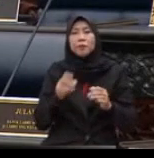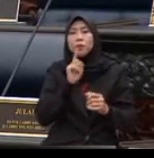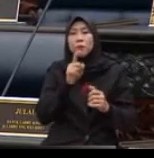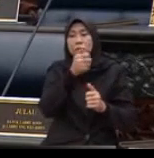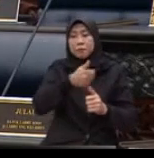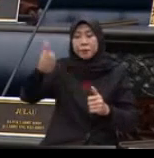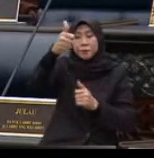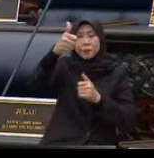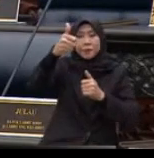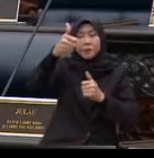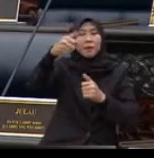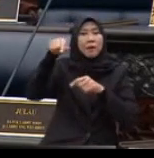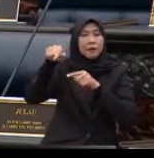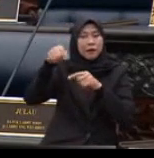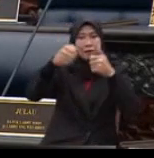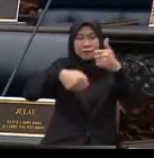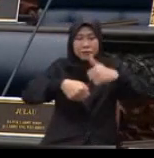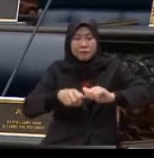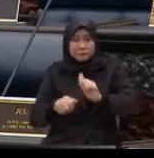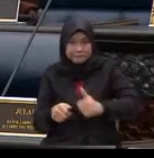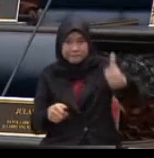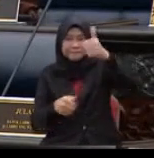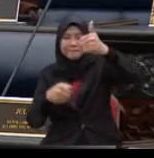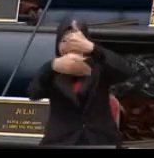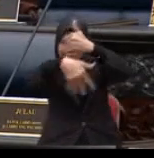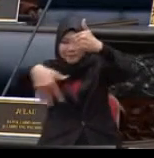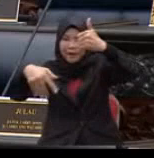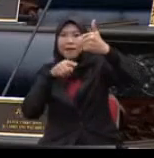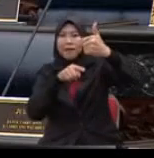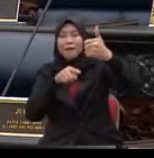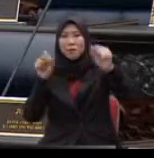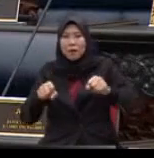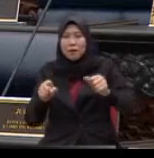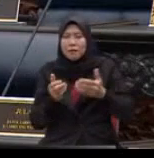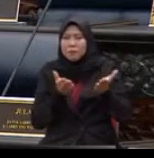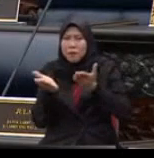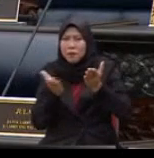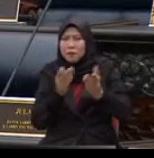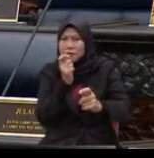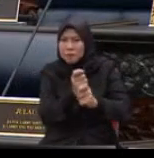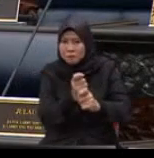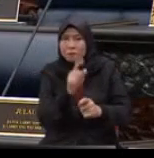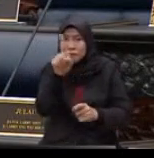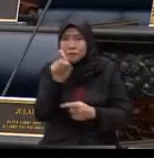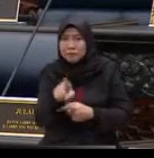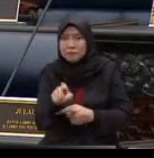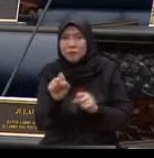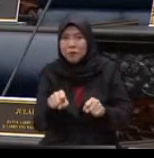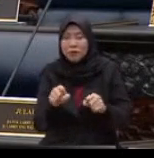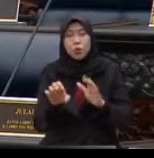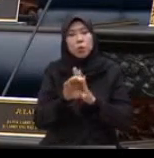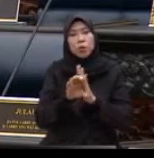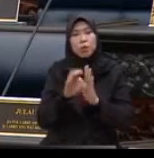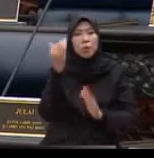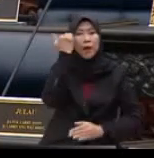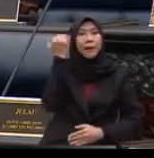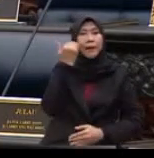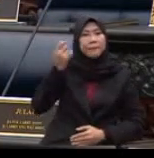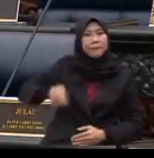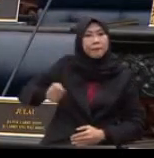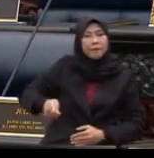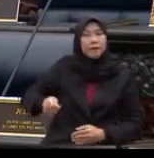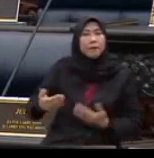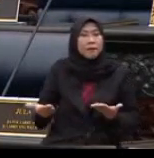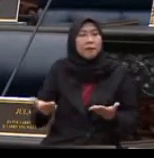Jaya itu diberikan peringatan yang lebih tetap umpamanya seperti hakim-hakim itu pertama